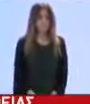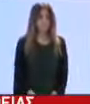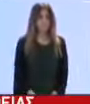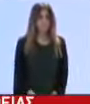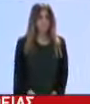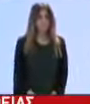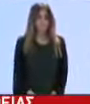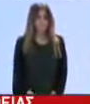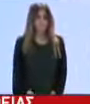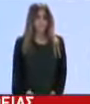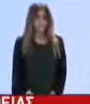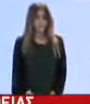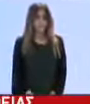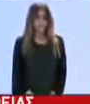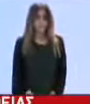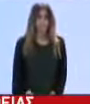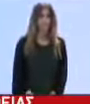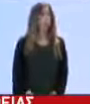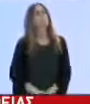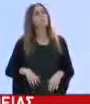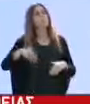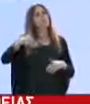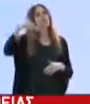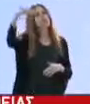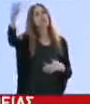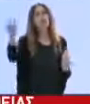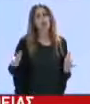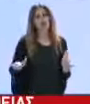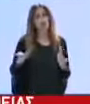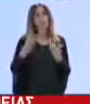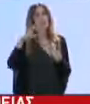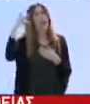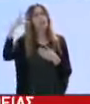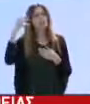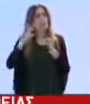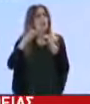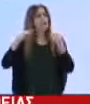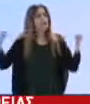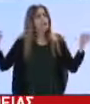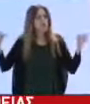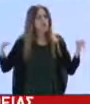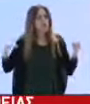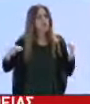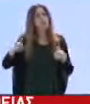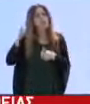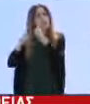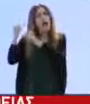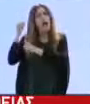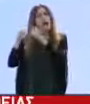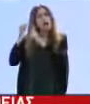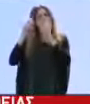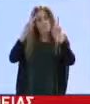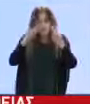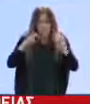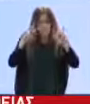Και όταν ο ιστορικός του μέλλοντος θα κοιτάξει πίσω σε αυτό το κρίσιμο σταυροδρόμι για την τύχη του τόπου, θα